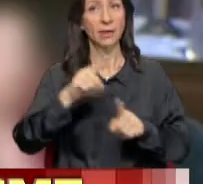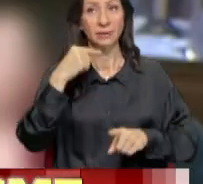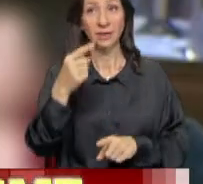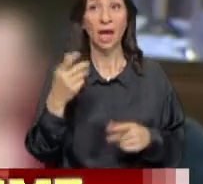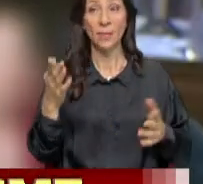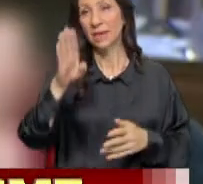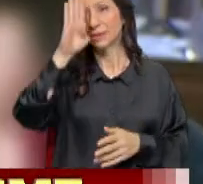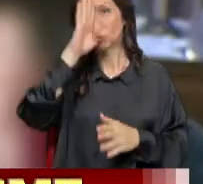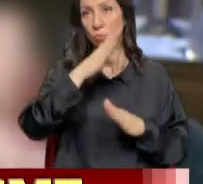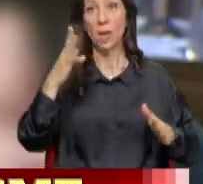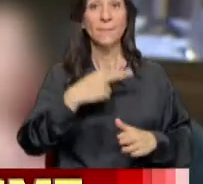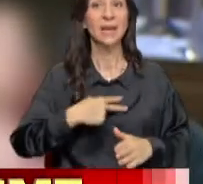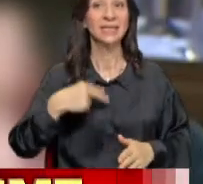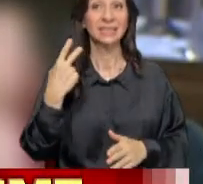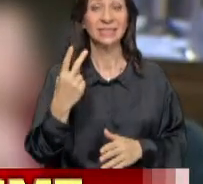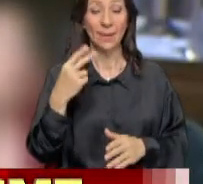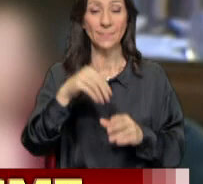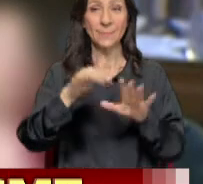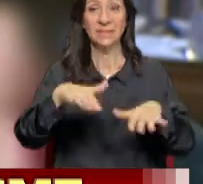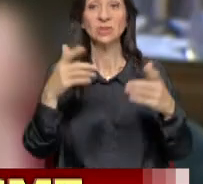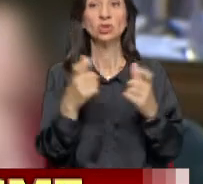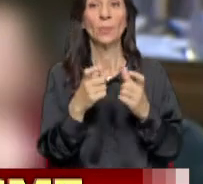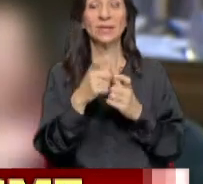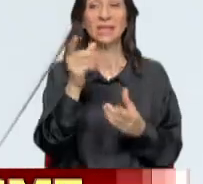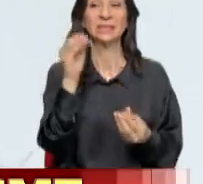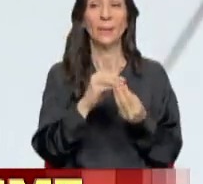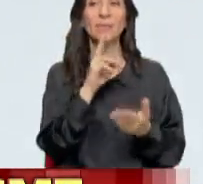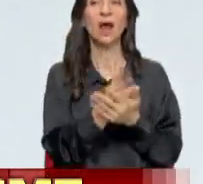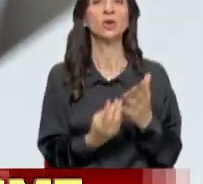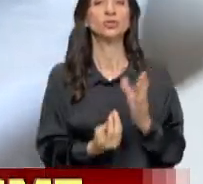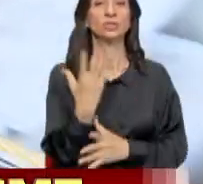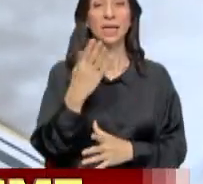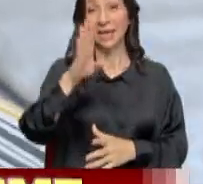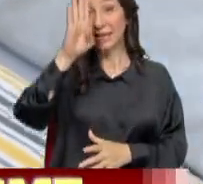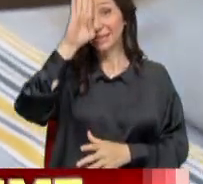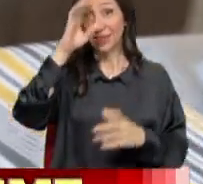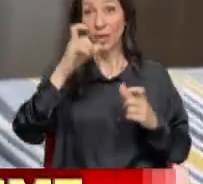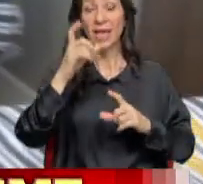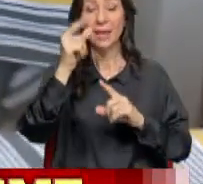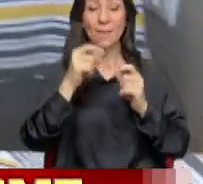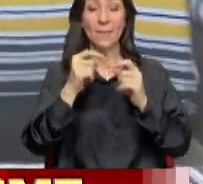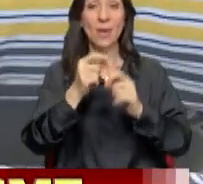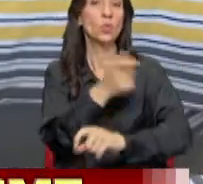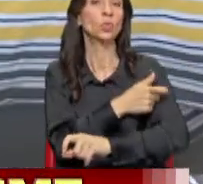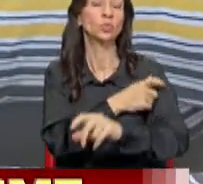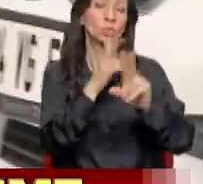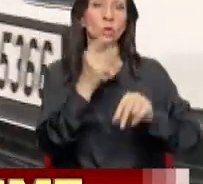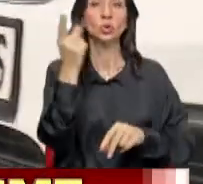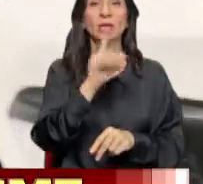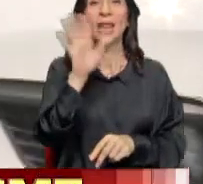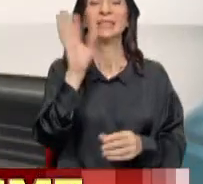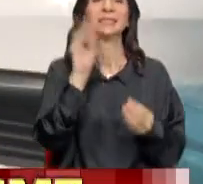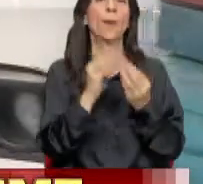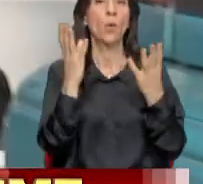etti ama İstanbul Büyükşehir Belediyesi'nin meclis toplantısından zam kararı çıktı. İstanbul'da İBB'nin yurtlarına %50